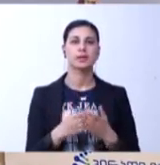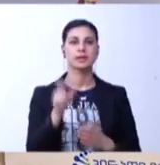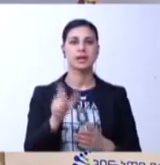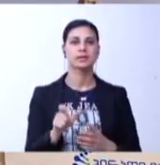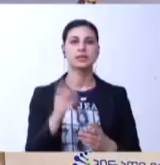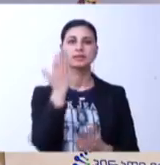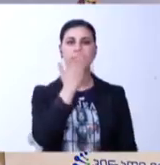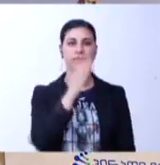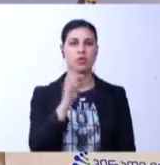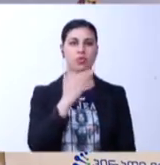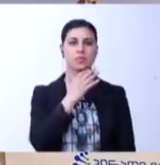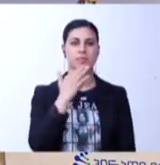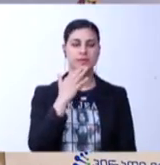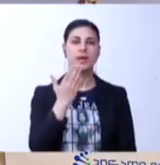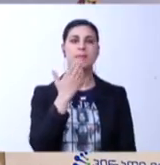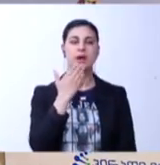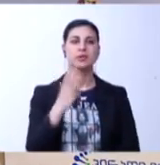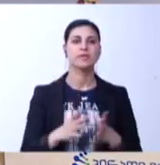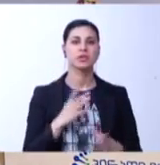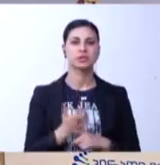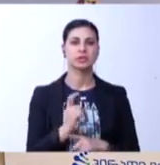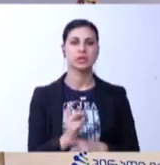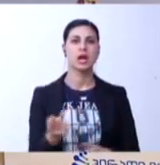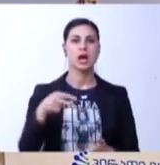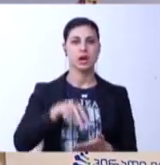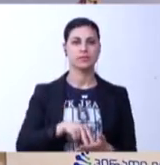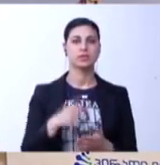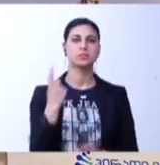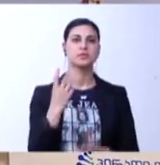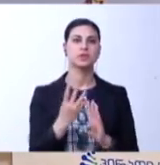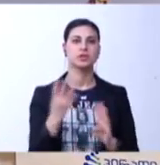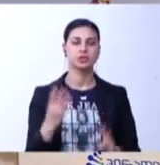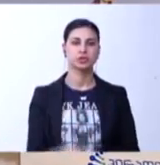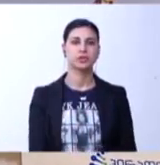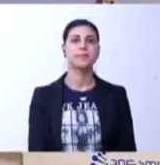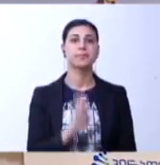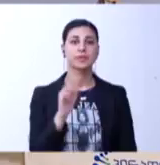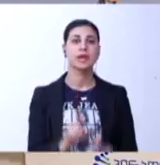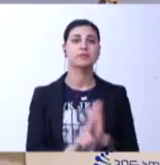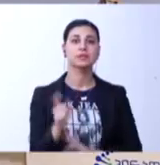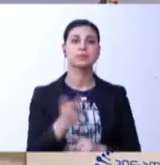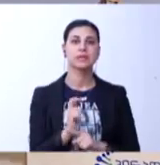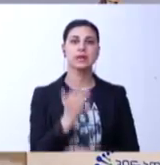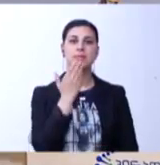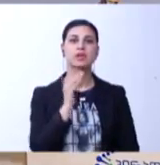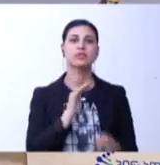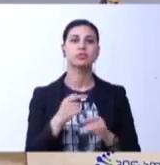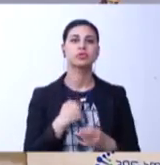აბიტურიენტების საყურადღებოდ. მარტივი ვარჯიშებია ძალიან, უნდა ავდგეთ უპირველეს ყოვლისა და ვიწყებ ძალიან მარტივი